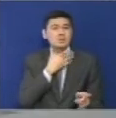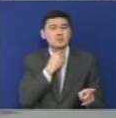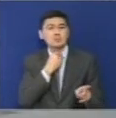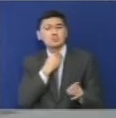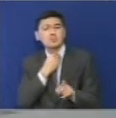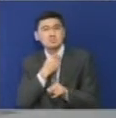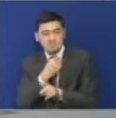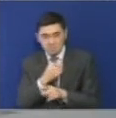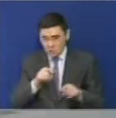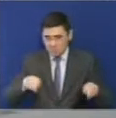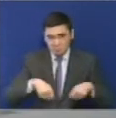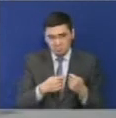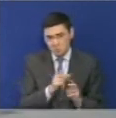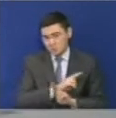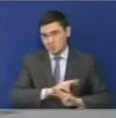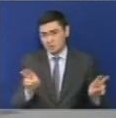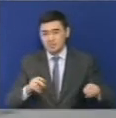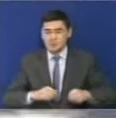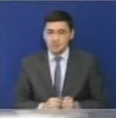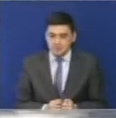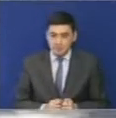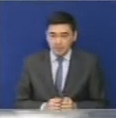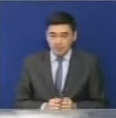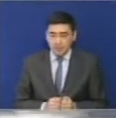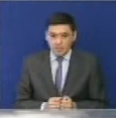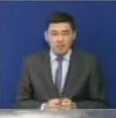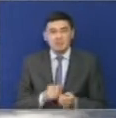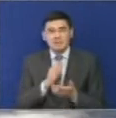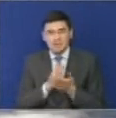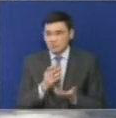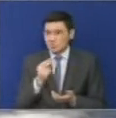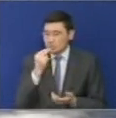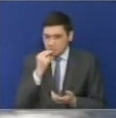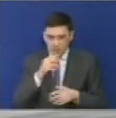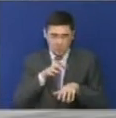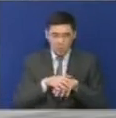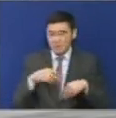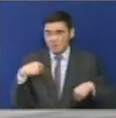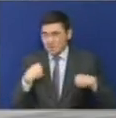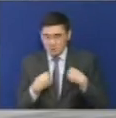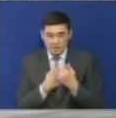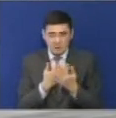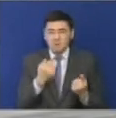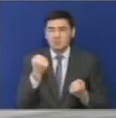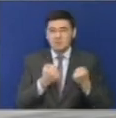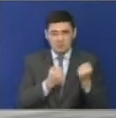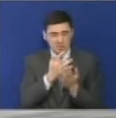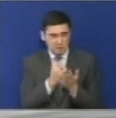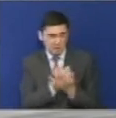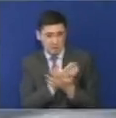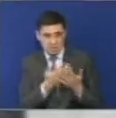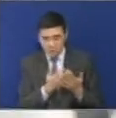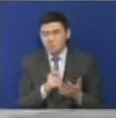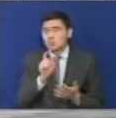Қажет өнімдерді жеткізу жұмысы да жақсы жолға қойылған. Олардың ішінде киім-кешек, аяқ киім, автокөлік бөлшектері де болуы мүмкін.